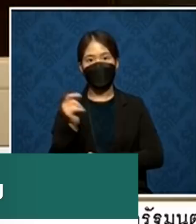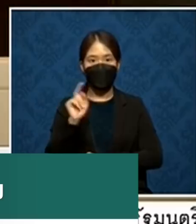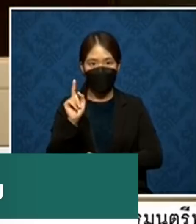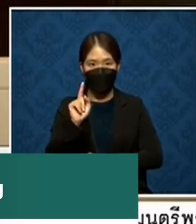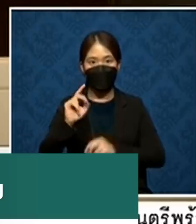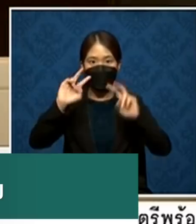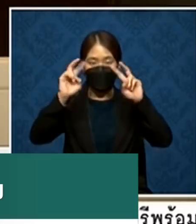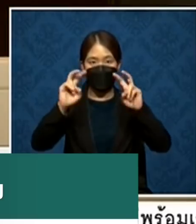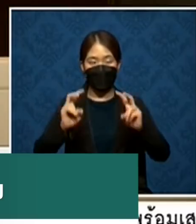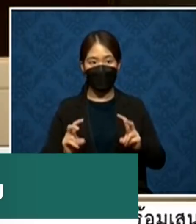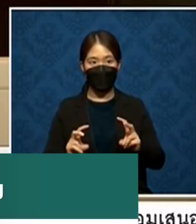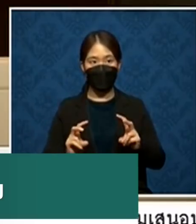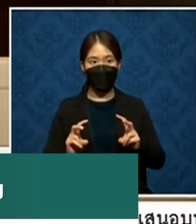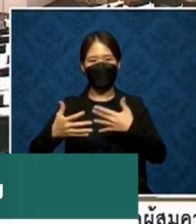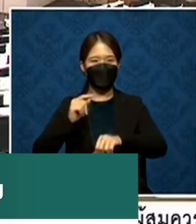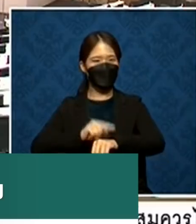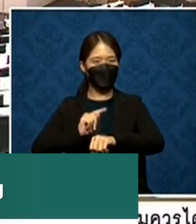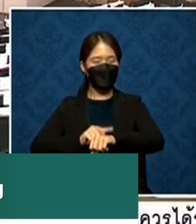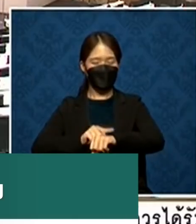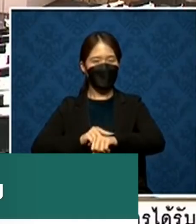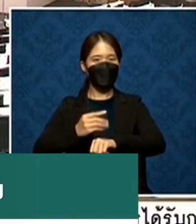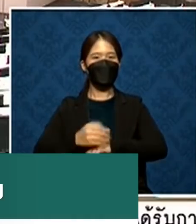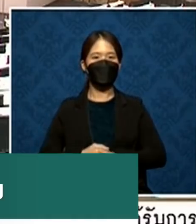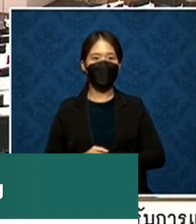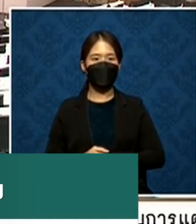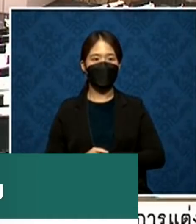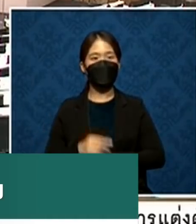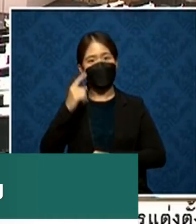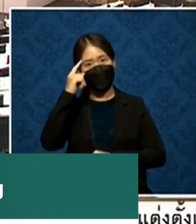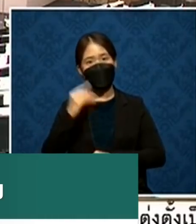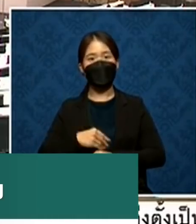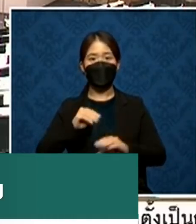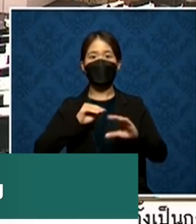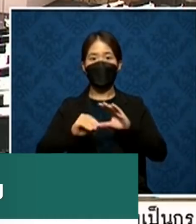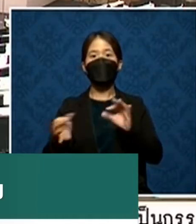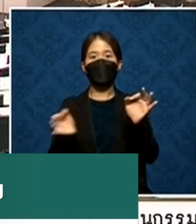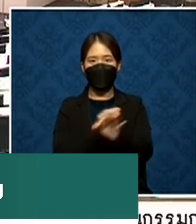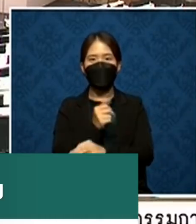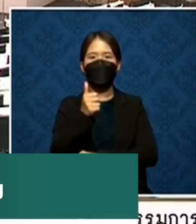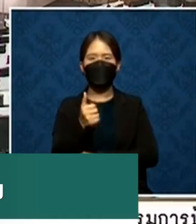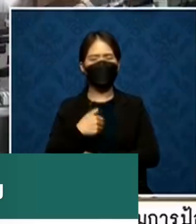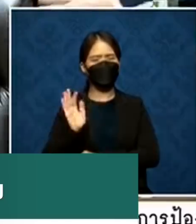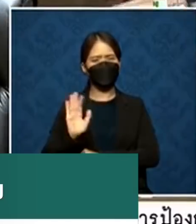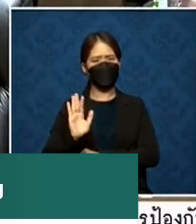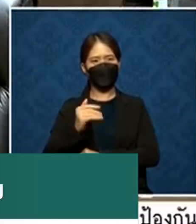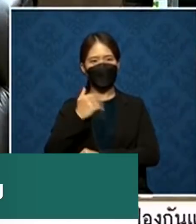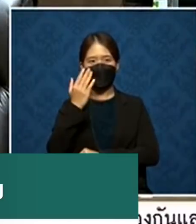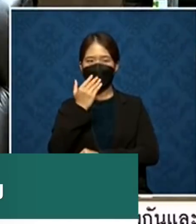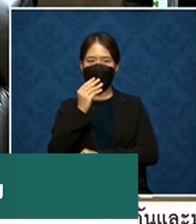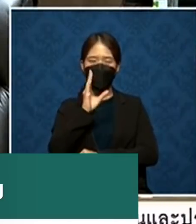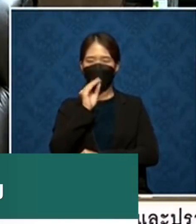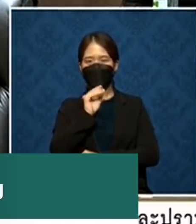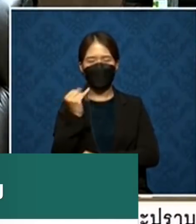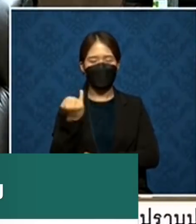แล้วก็ไม่ให้อภิปรายปิดอภิปรายจะไม่สมาชิกไม่ได้อภิปรายสมัยก่อนก็มาใช้บ้